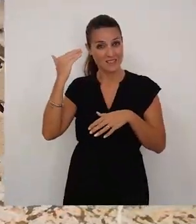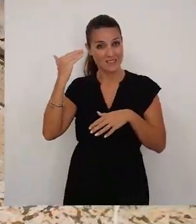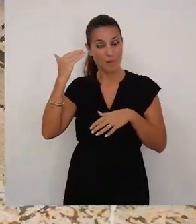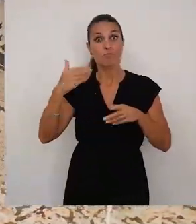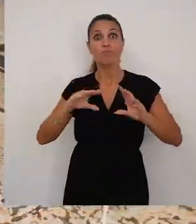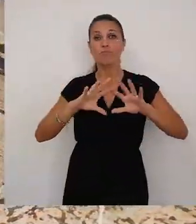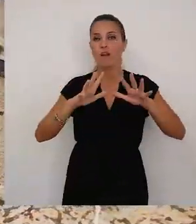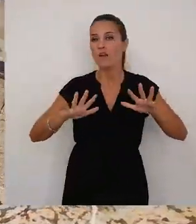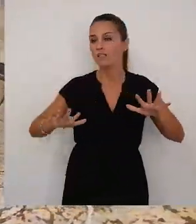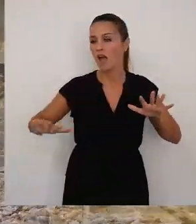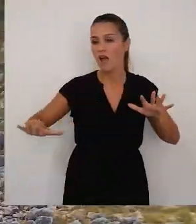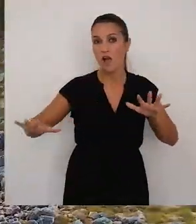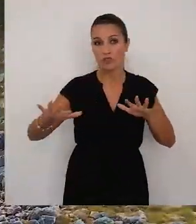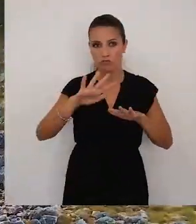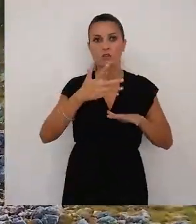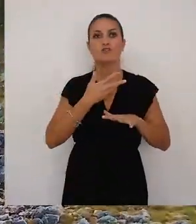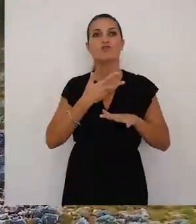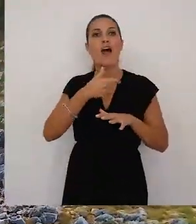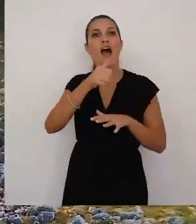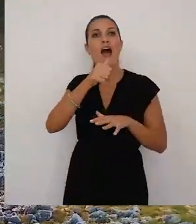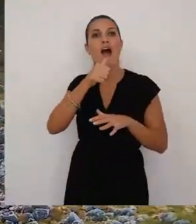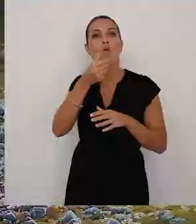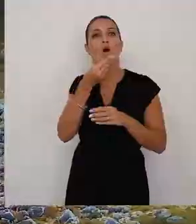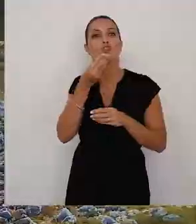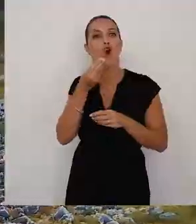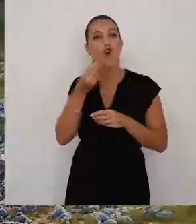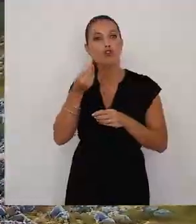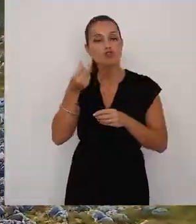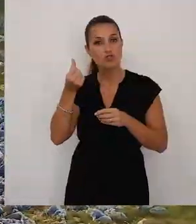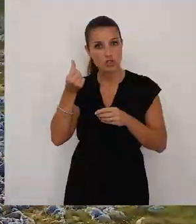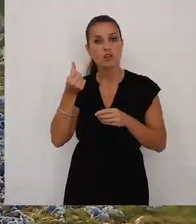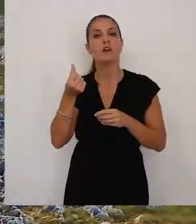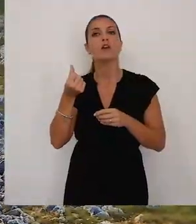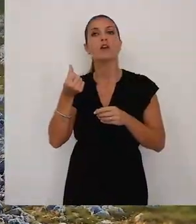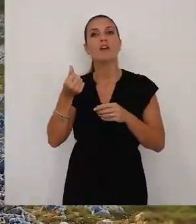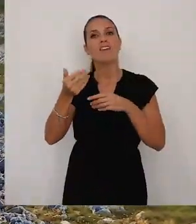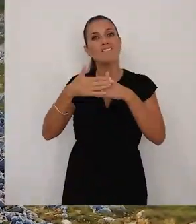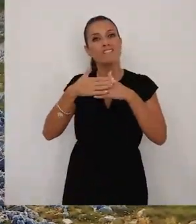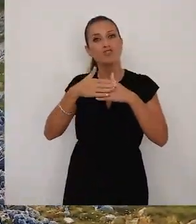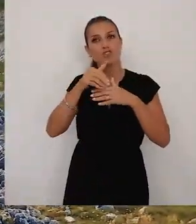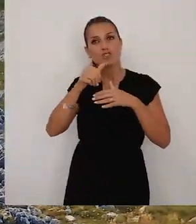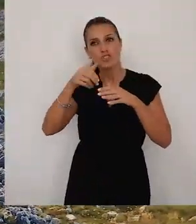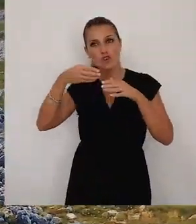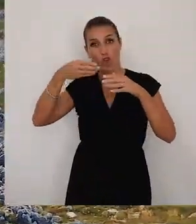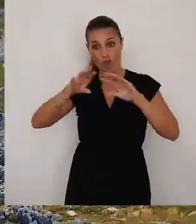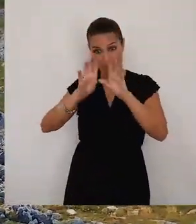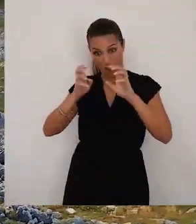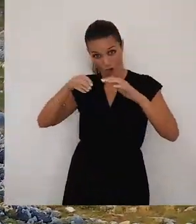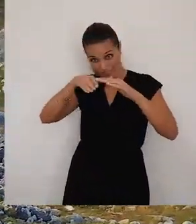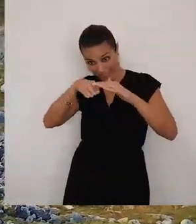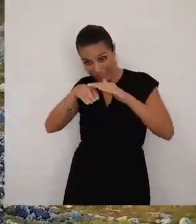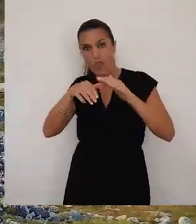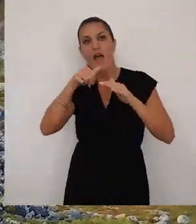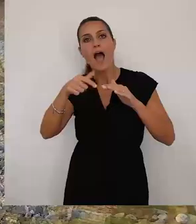L'immenso patrimonio paesaggistico è arricchito dalla presenza di sorgenti di acqua dolce, che affiorano soprattutto in corrispondenza delle